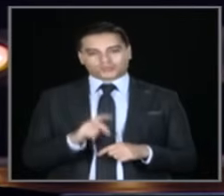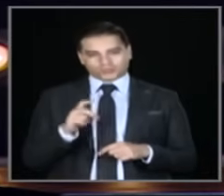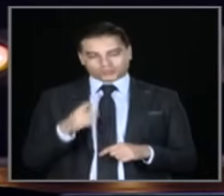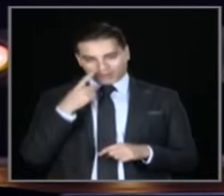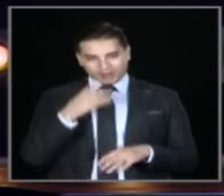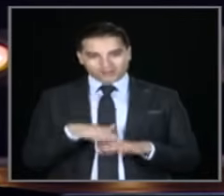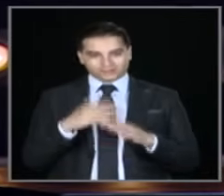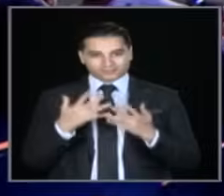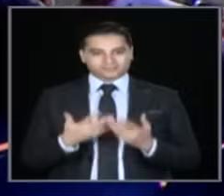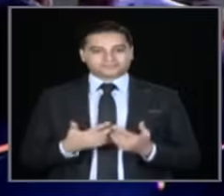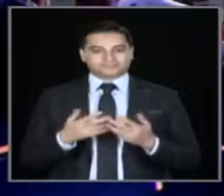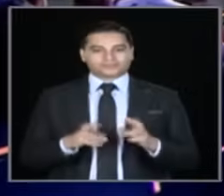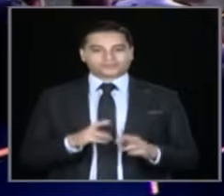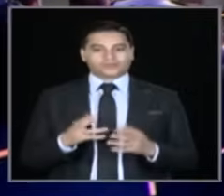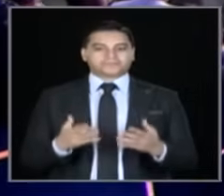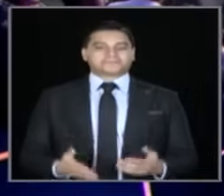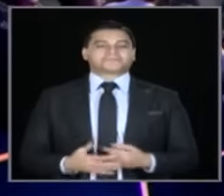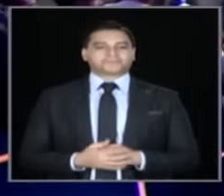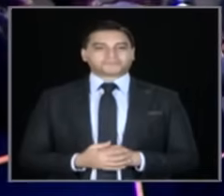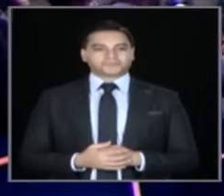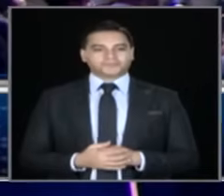ذهنية. والسؤال هو: